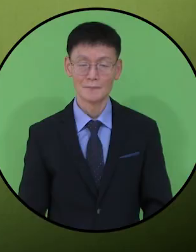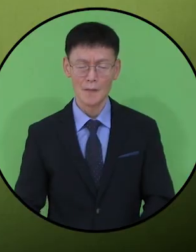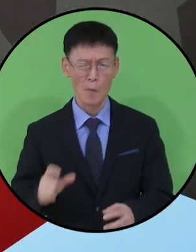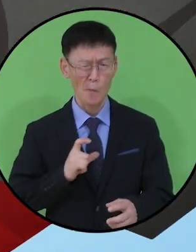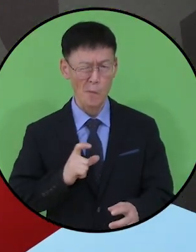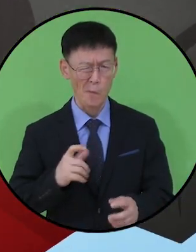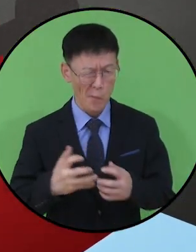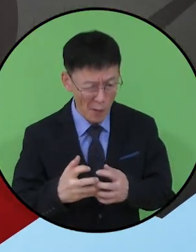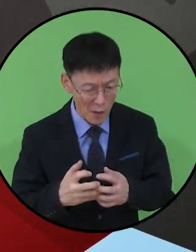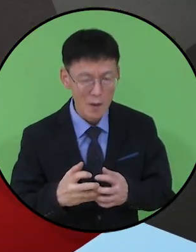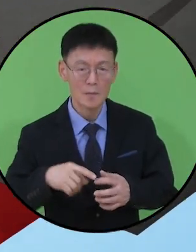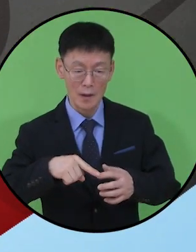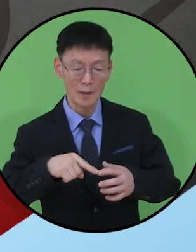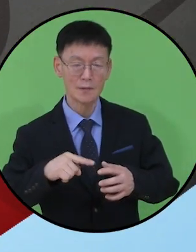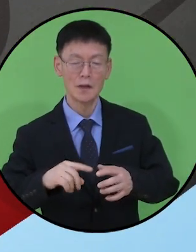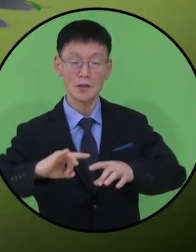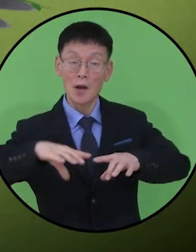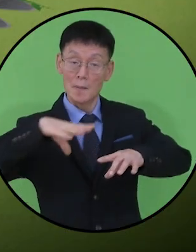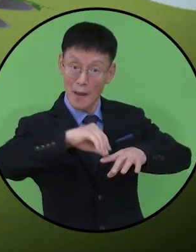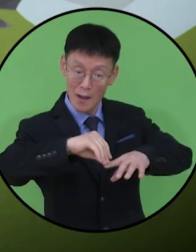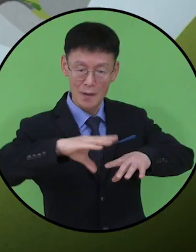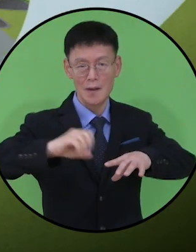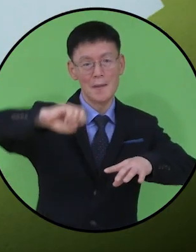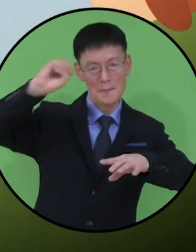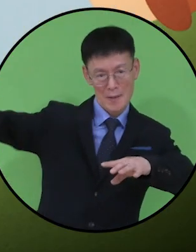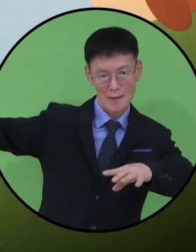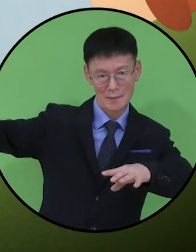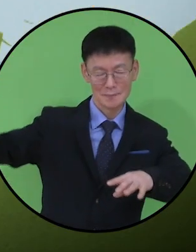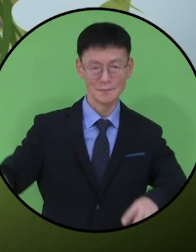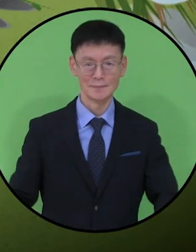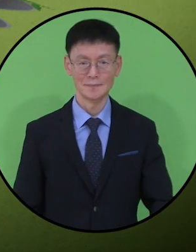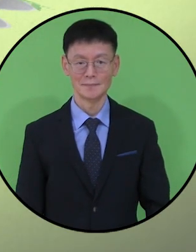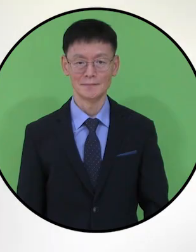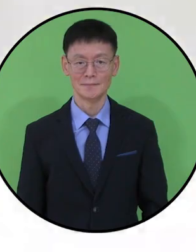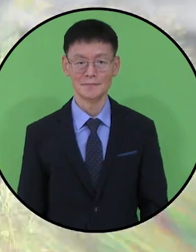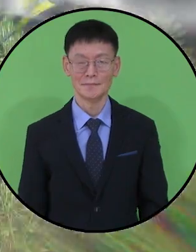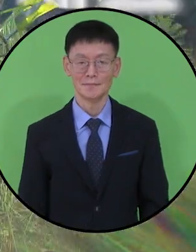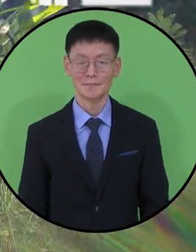기계 결함이 의심될 때는 바로 작동을 중지하고 이물질은 동력 차단